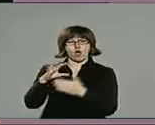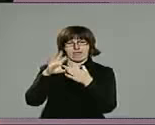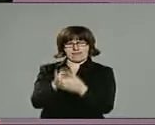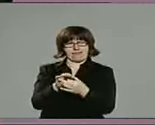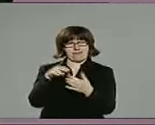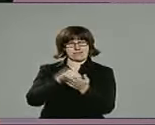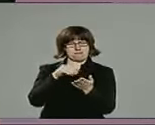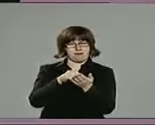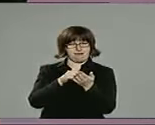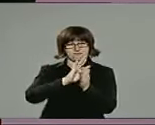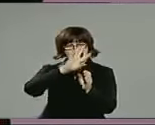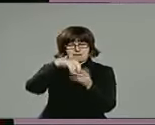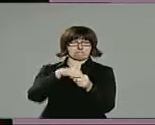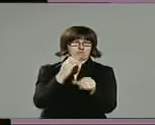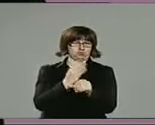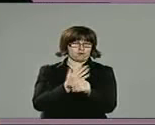Heimat, liebe Genossinnen und Genossen.